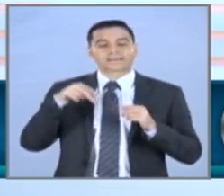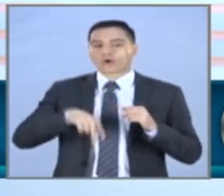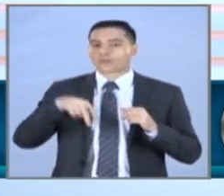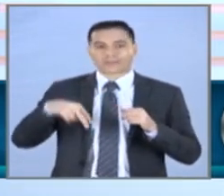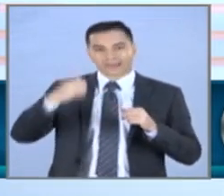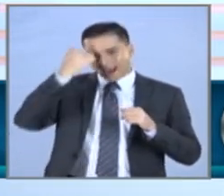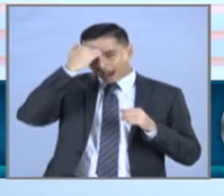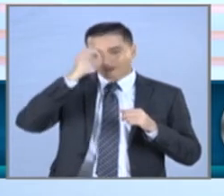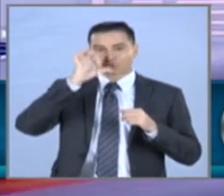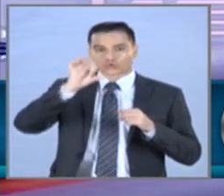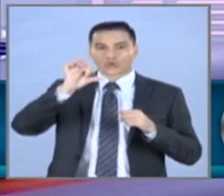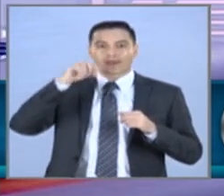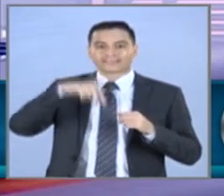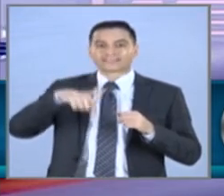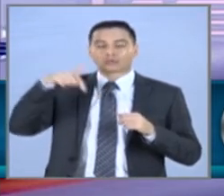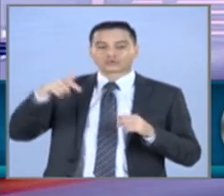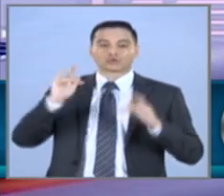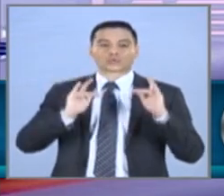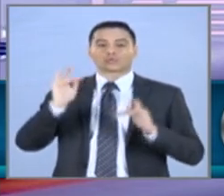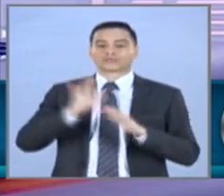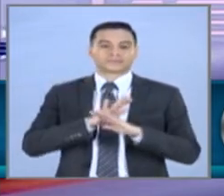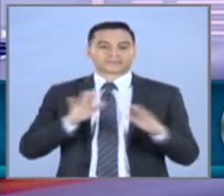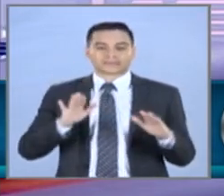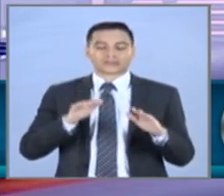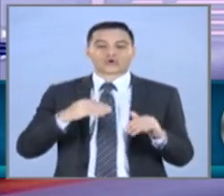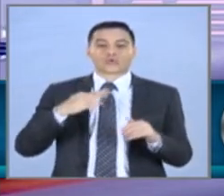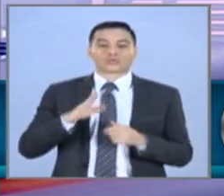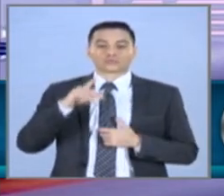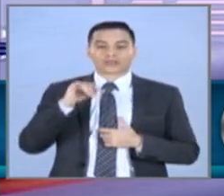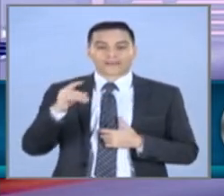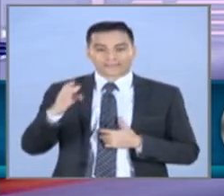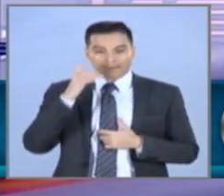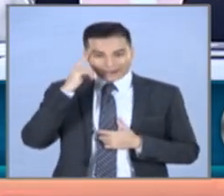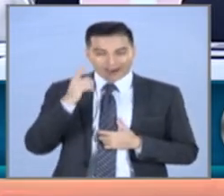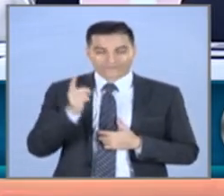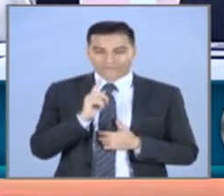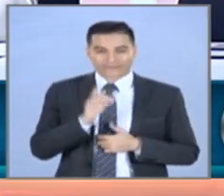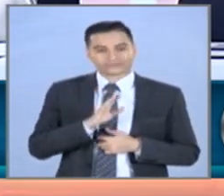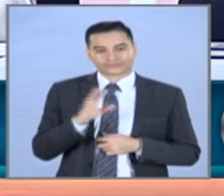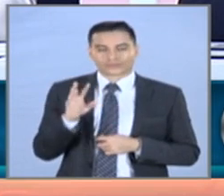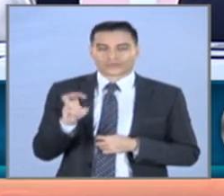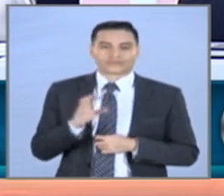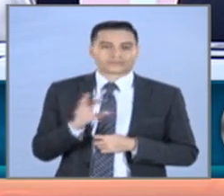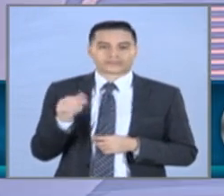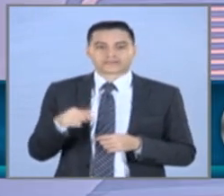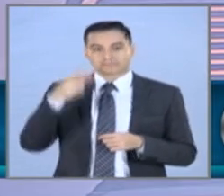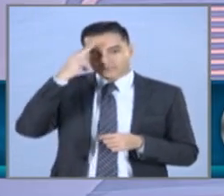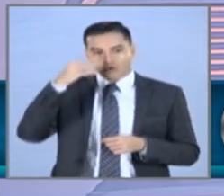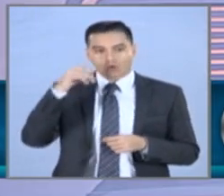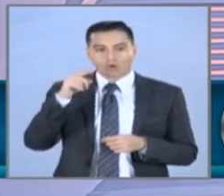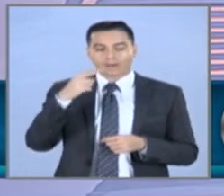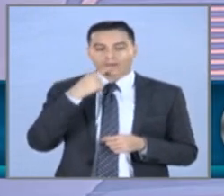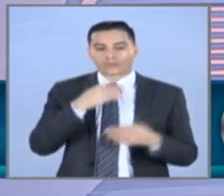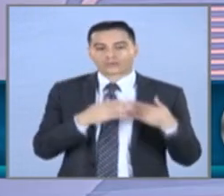88,966 مقعد. حسام، عندك الإجابة؟ لا للأسف. ما عندكش الإجابة. مين يا عمر؟